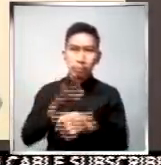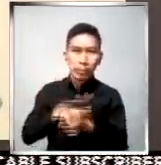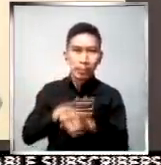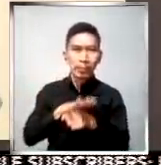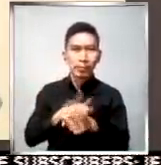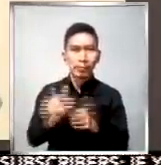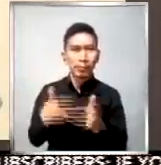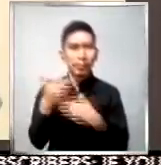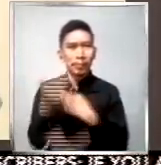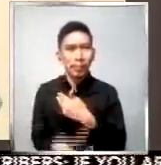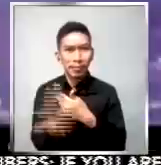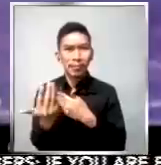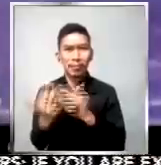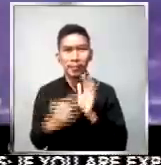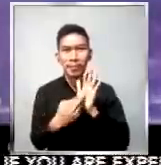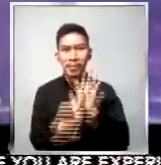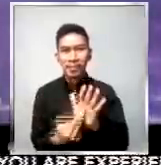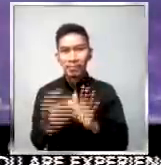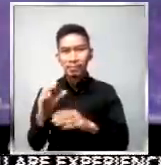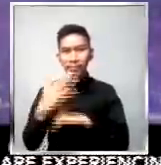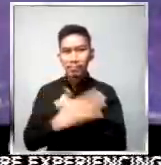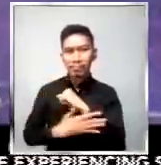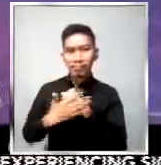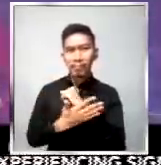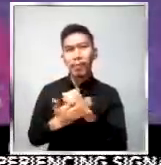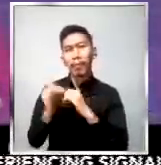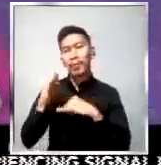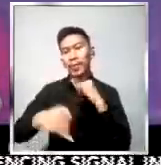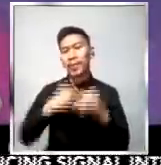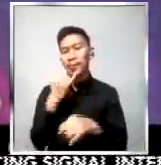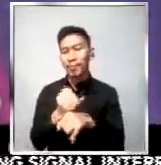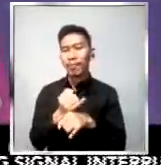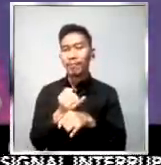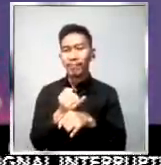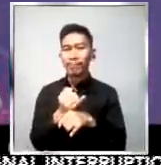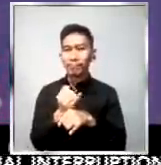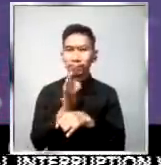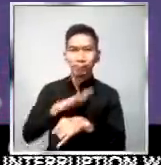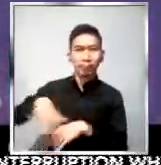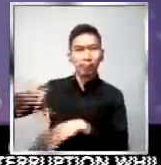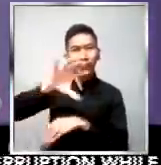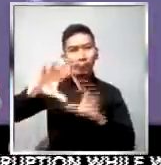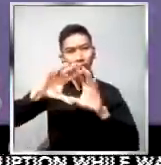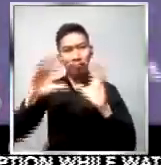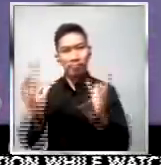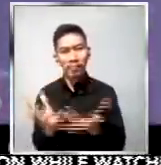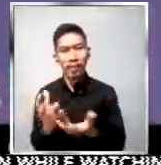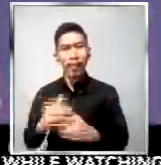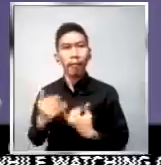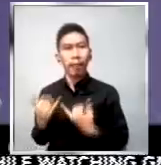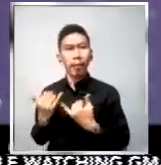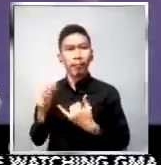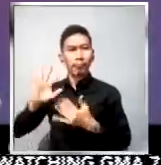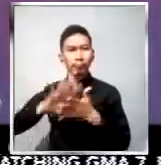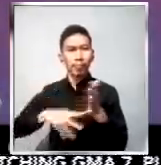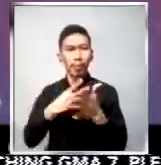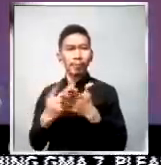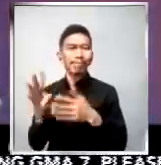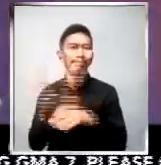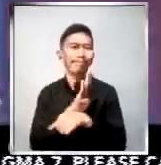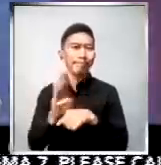an international stage. Ngayon pa lang daw, siksik na ang schedule ni Rabia sa dami ng gagawing